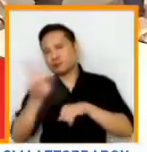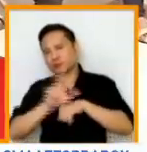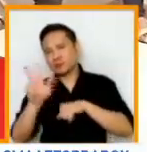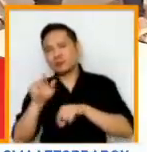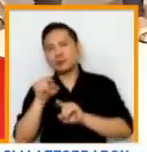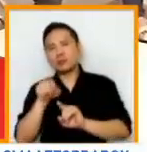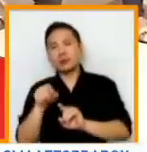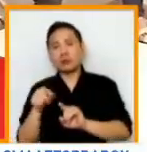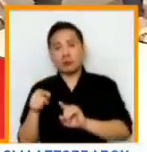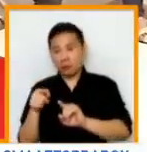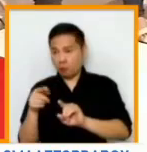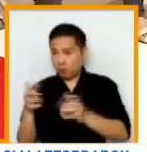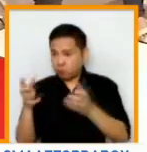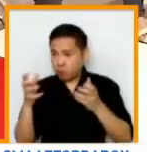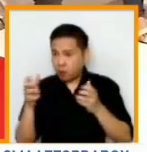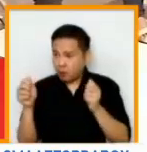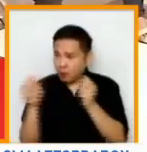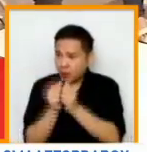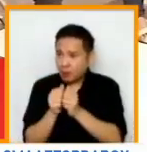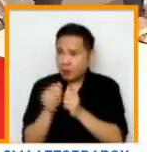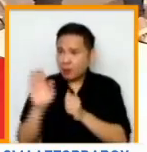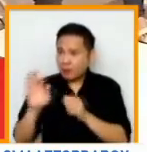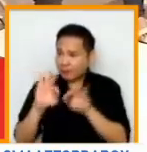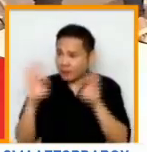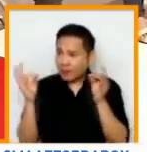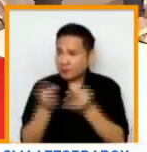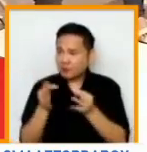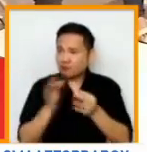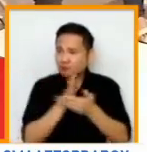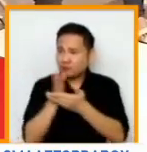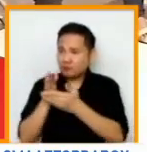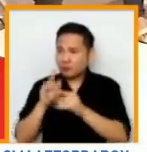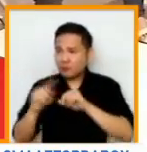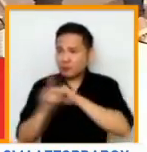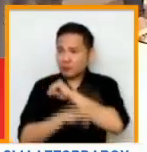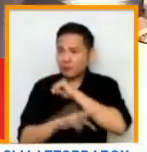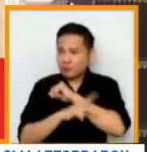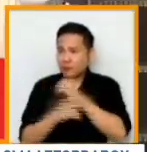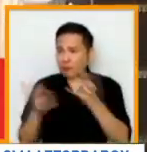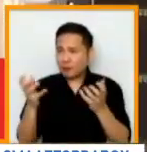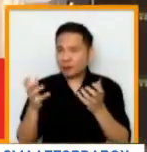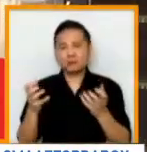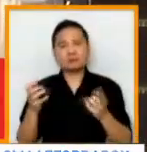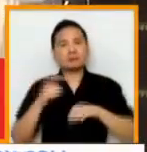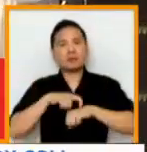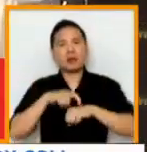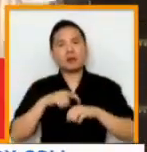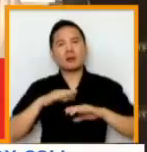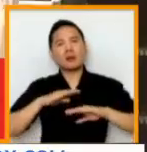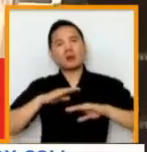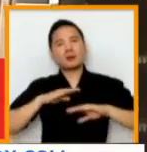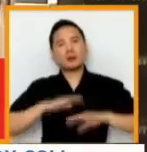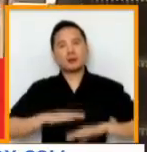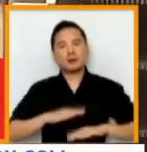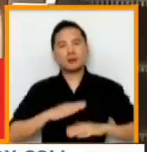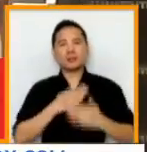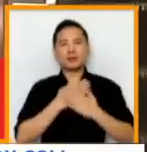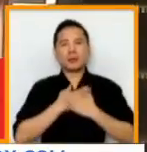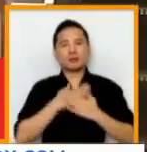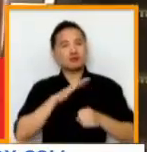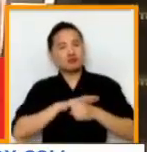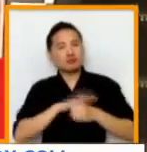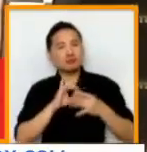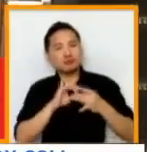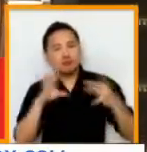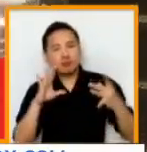iba't ibang karatig probinsya ng Metro Manila. May pagkakataong magpahinga mula sa stress ng lungsod at umuwi sa kani-kanilang